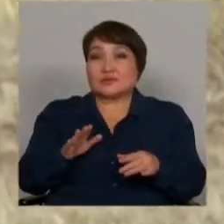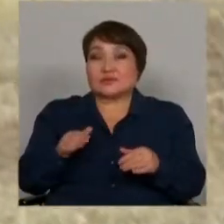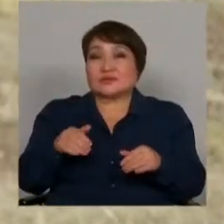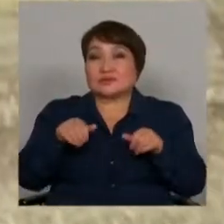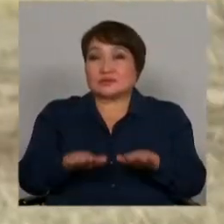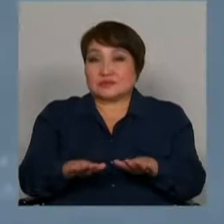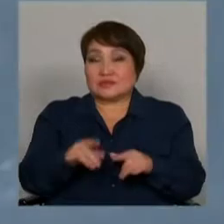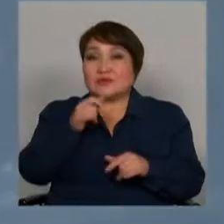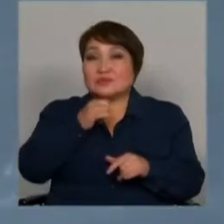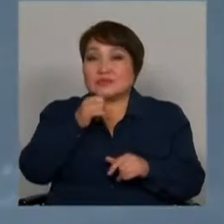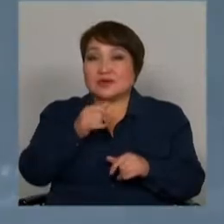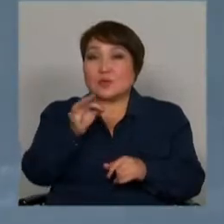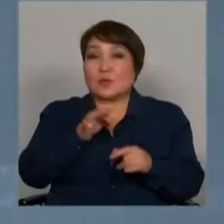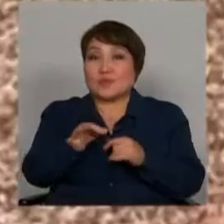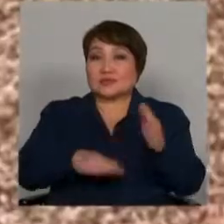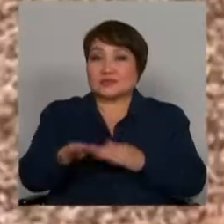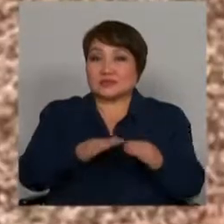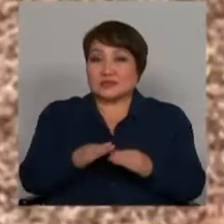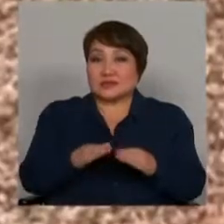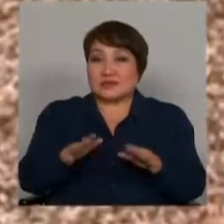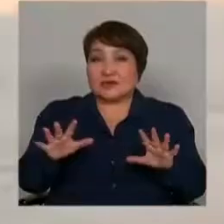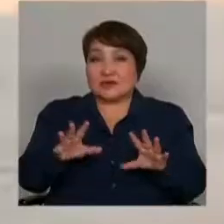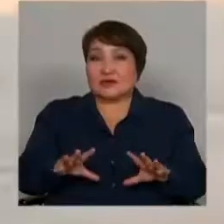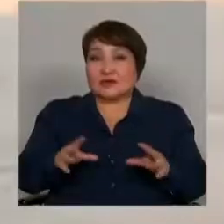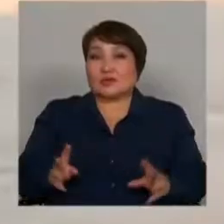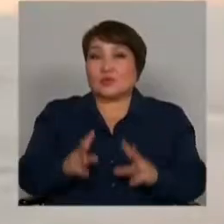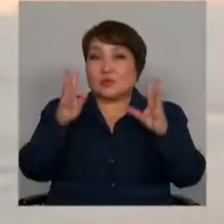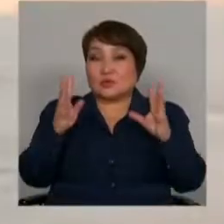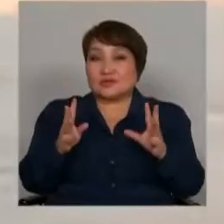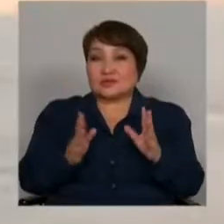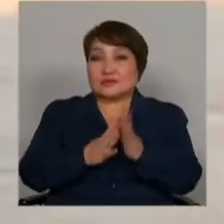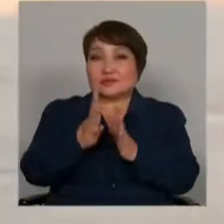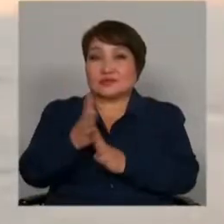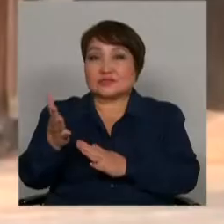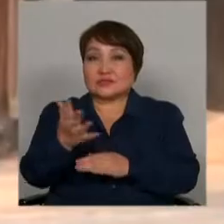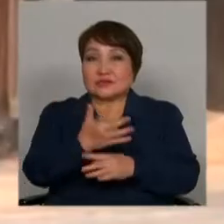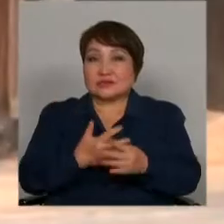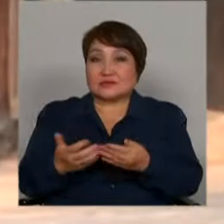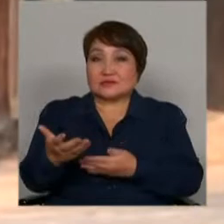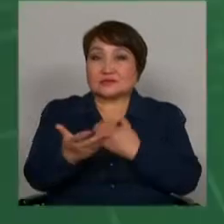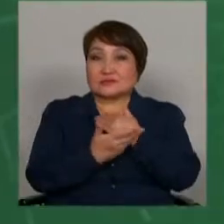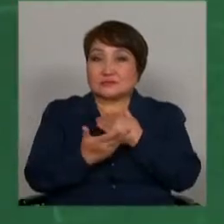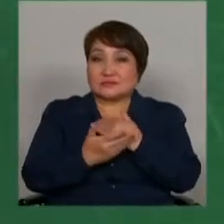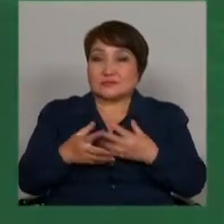Қостанай облысындағы алапа 4 азық-түлік қауіпсіздігіне әсер етуі мүмкін бе? Алқаптарға қаншалықты зақым келді?